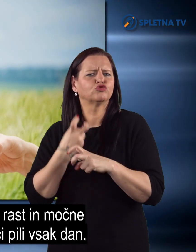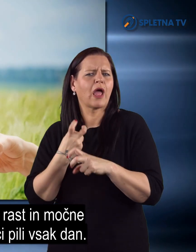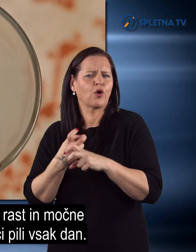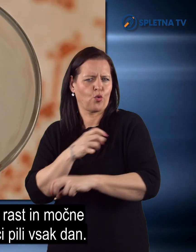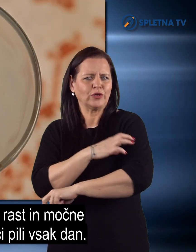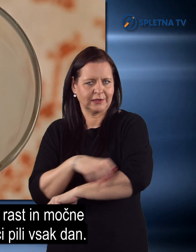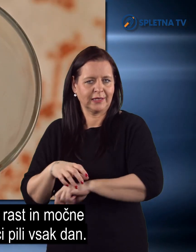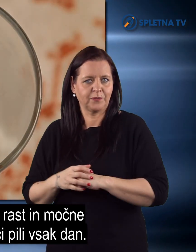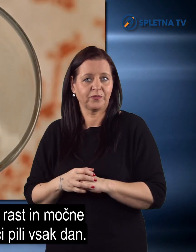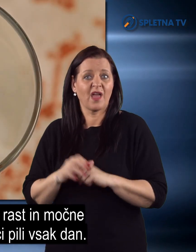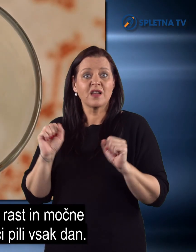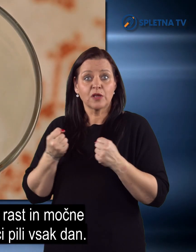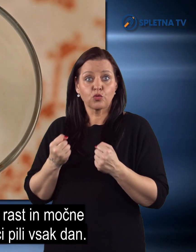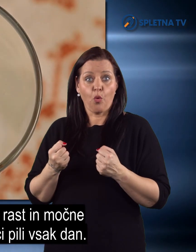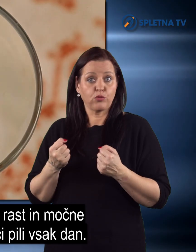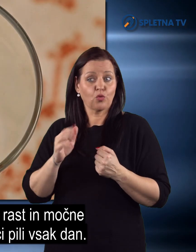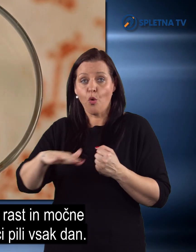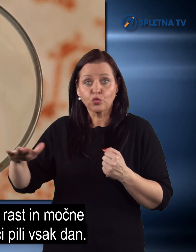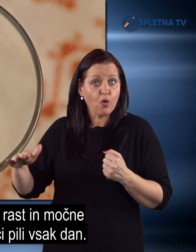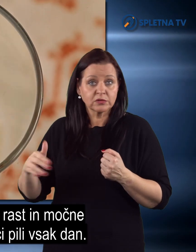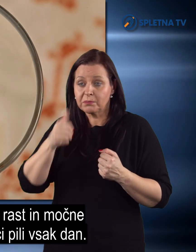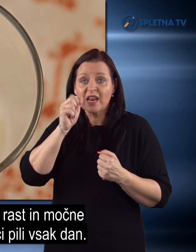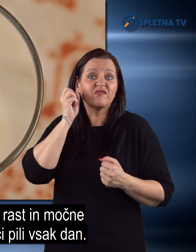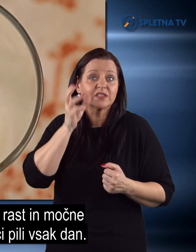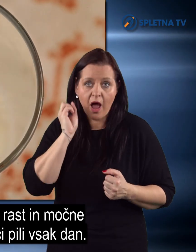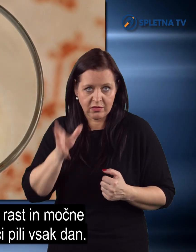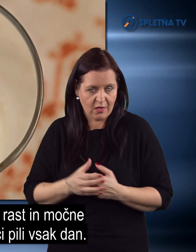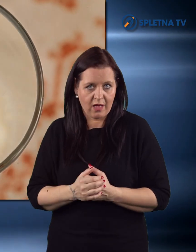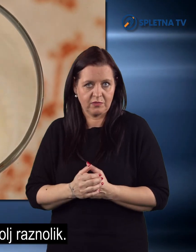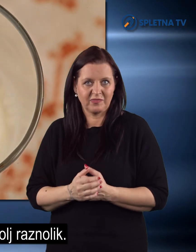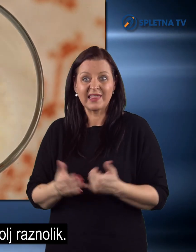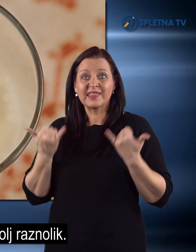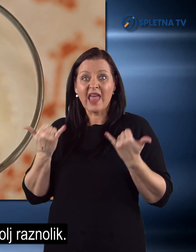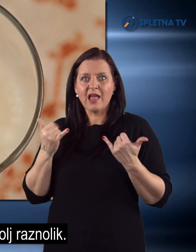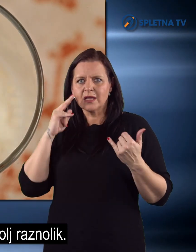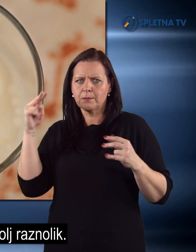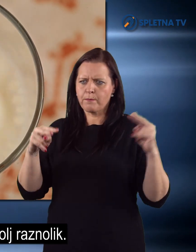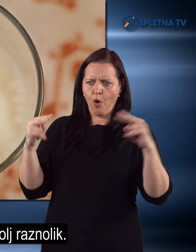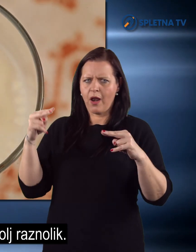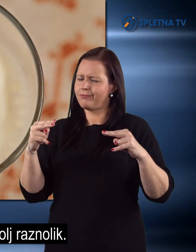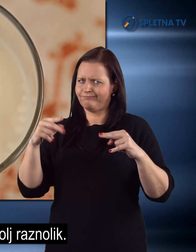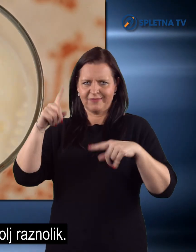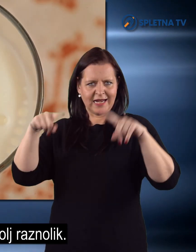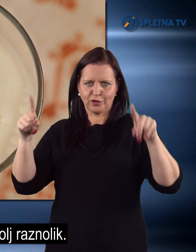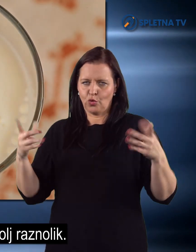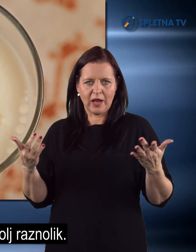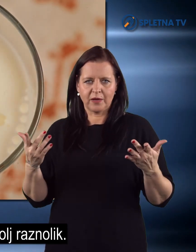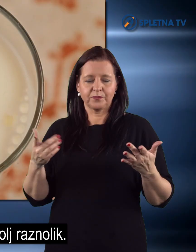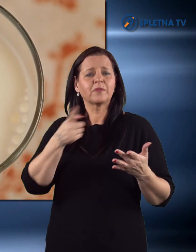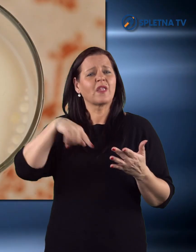kosti, zato so ga otroci pili vsak dan. Danes je pogled bolj raznolik.